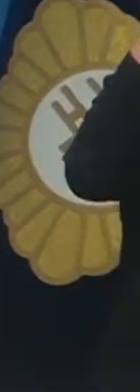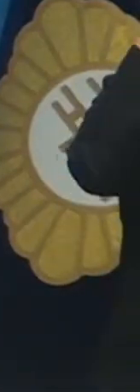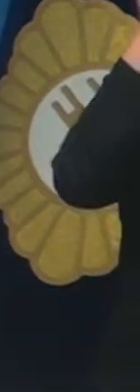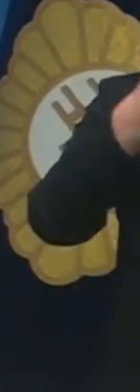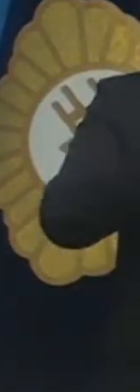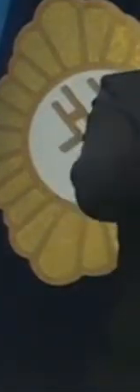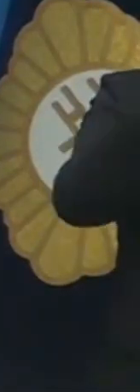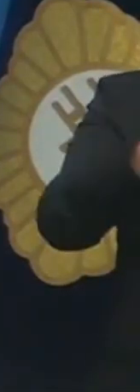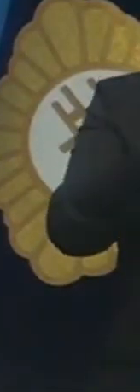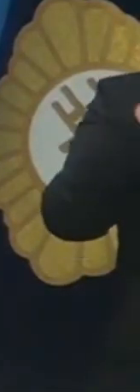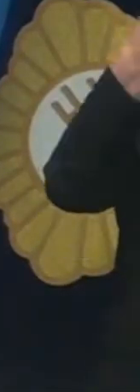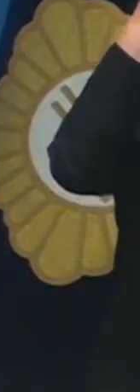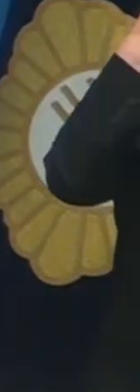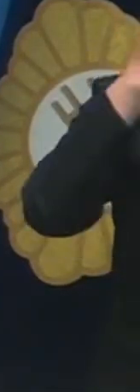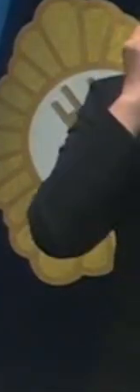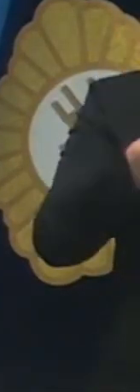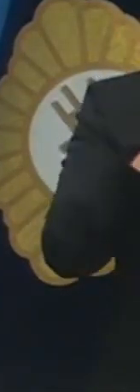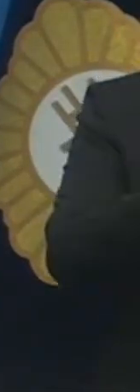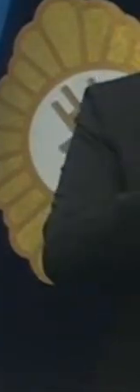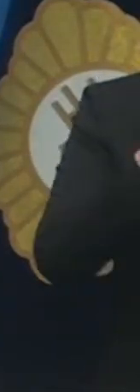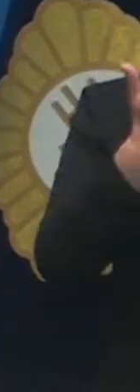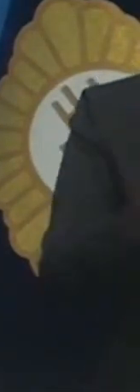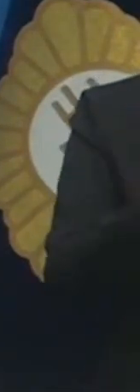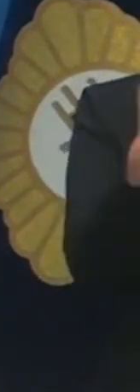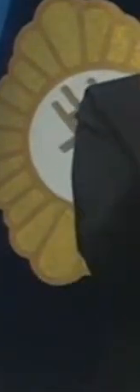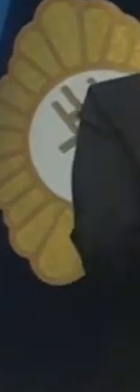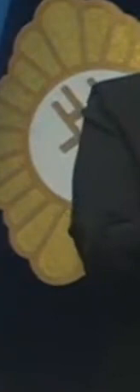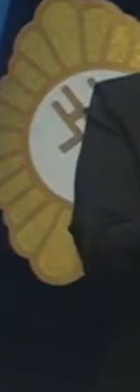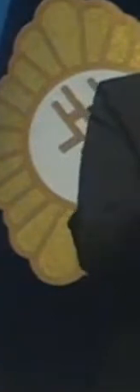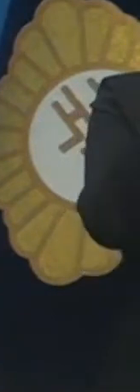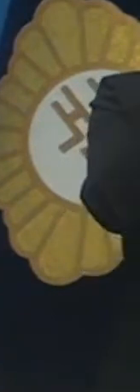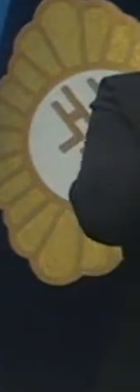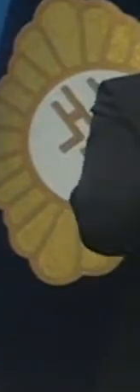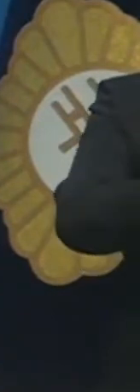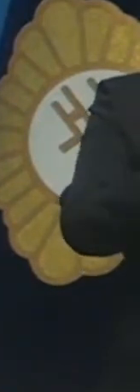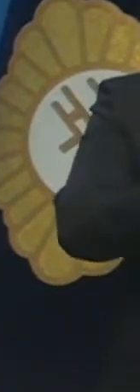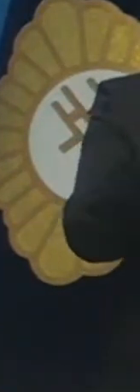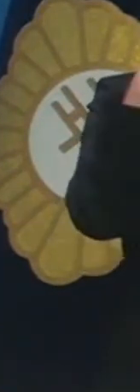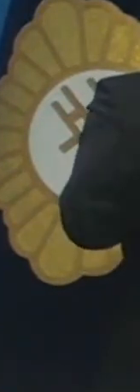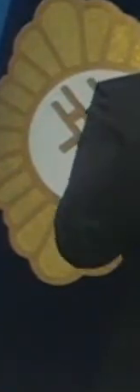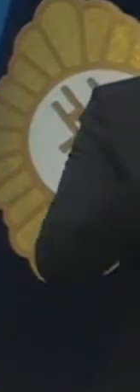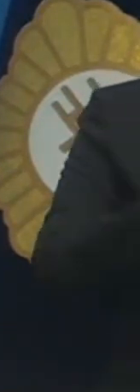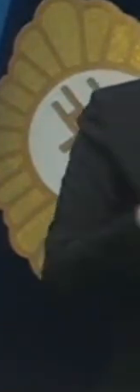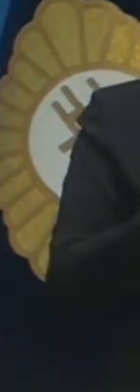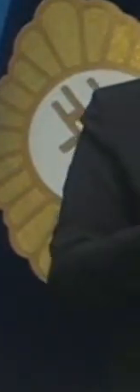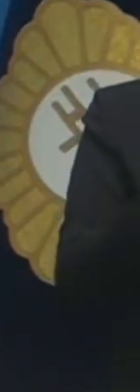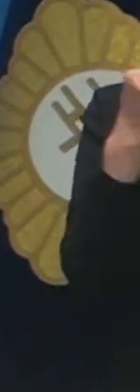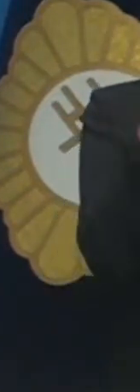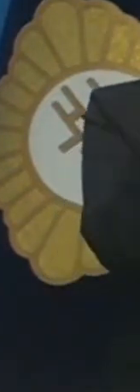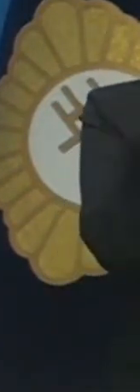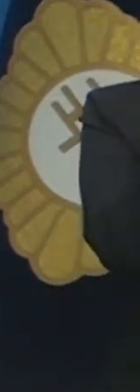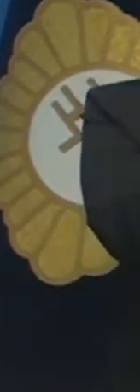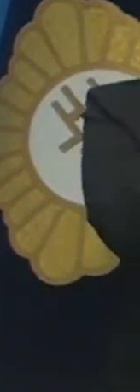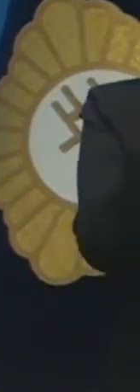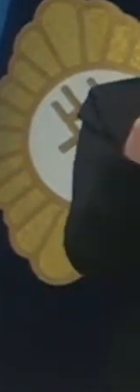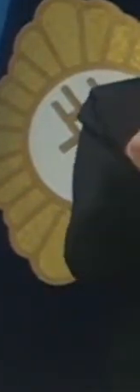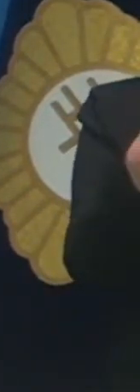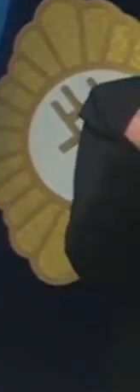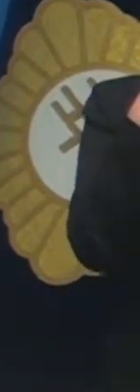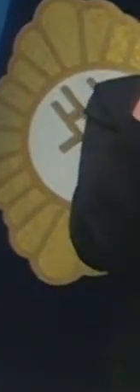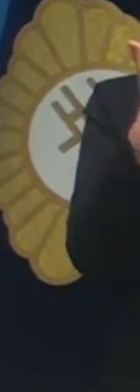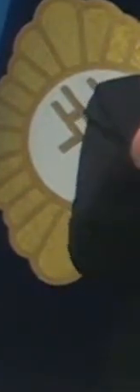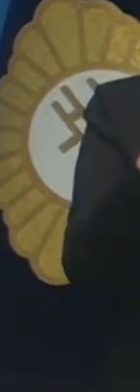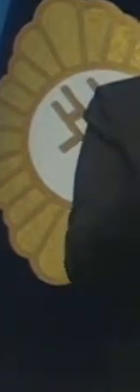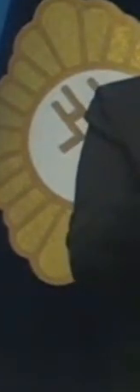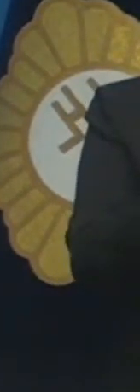기능을 강화해야 합니다. 단순한 형식적 심의 기구가 아니라 엄정한 기준과 투명한